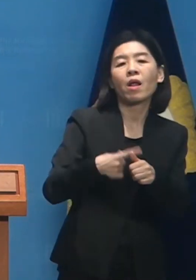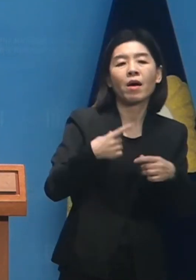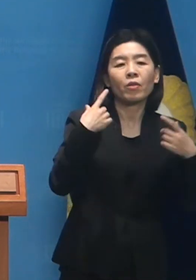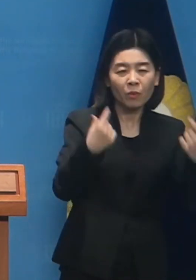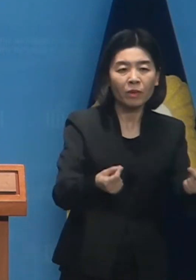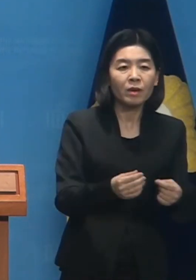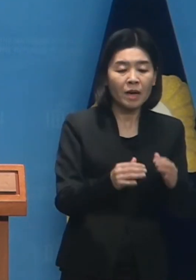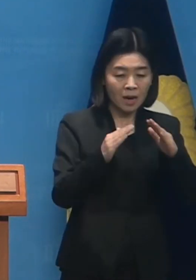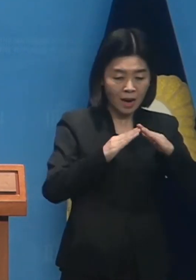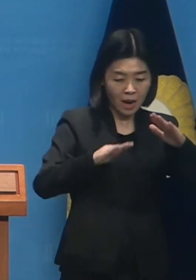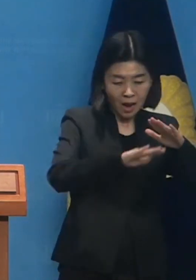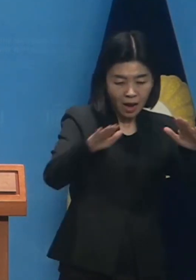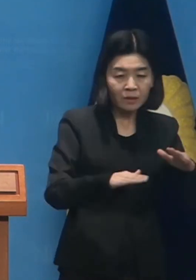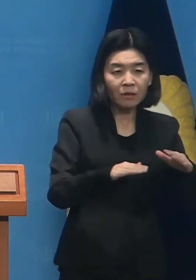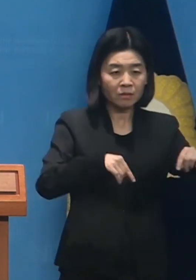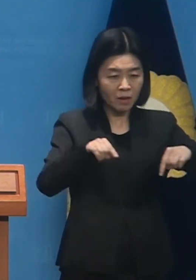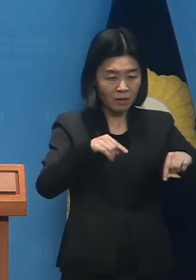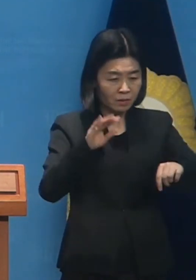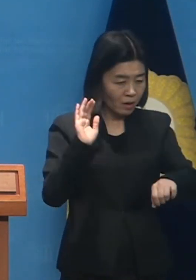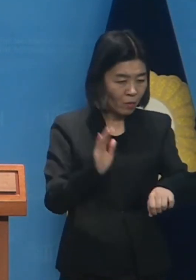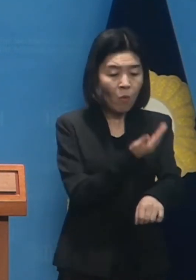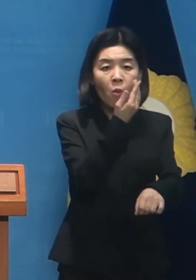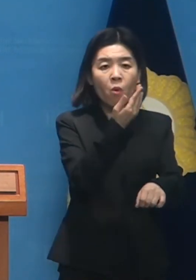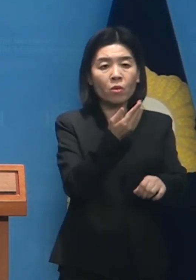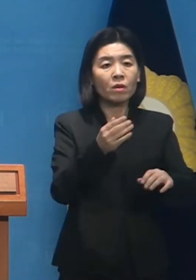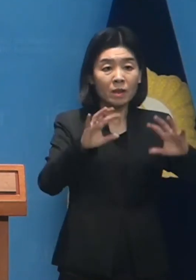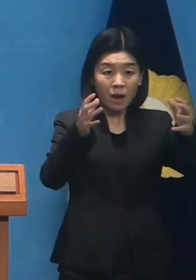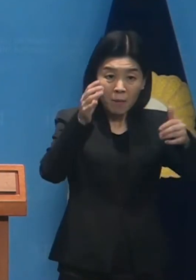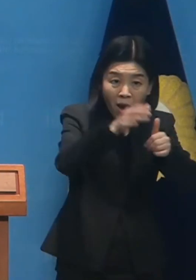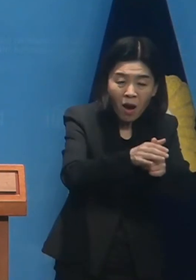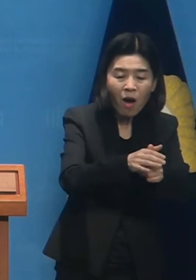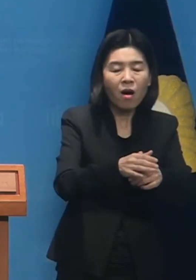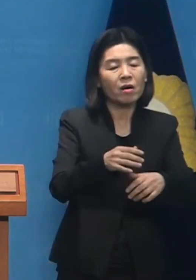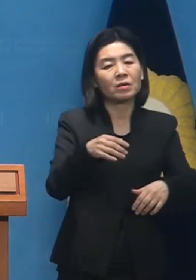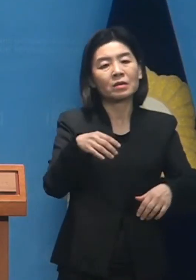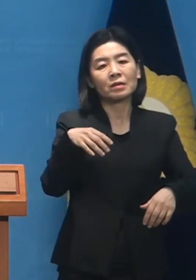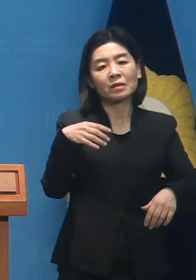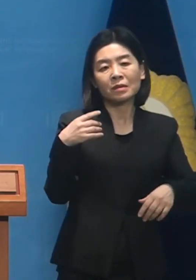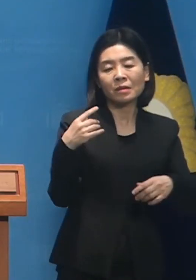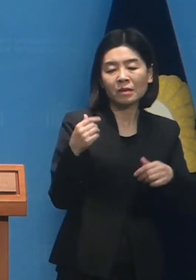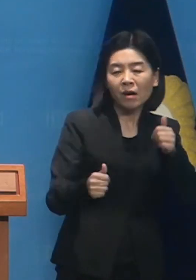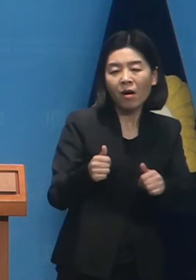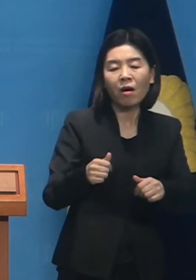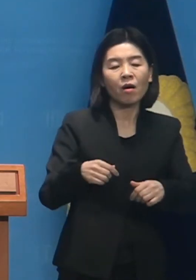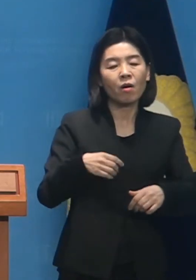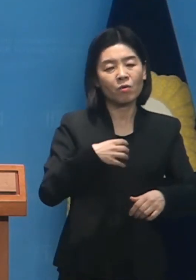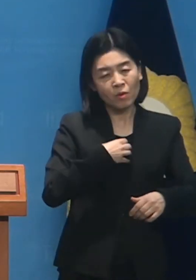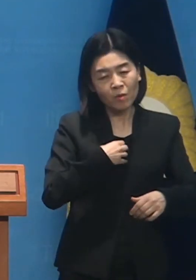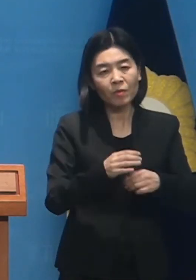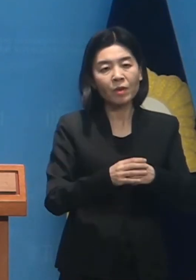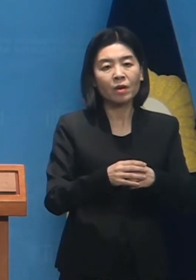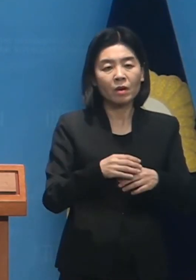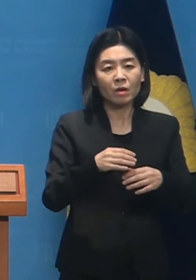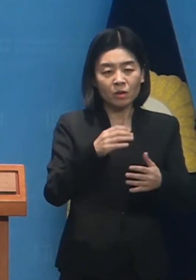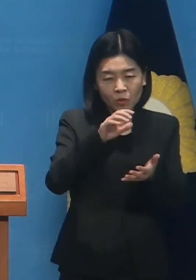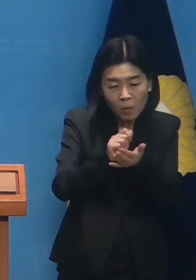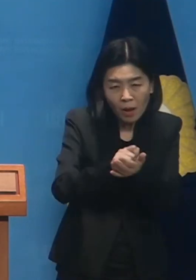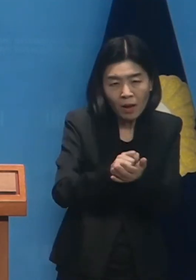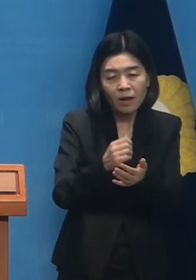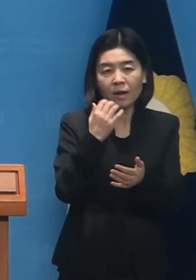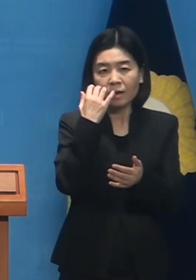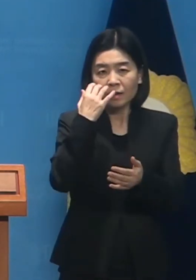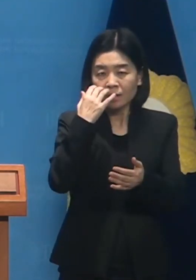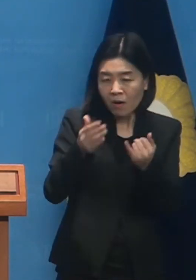나라를 맡기는 건 국가를 실험대에 올리는 일입니다. 도박도 성희롱도 범죄자의